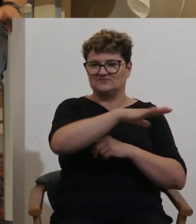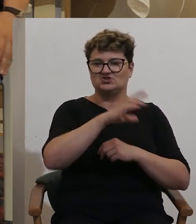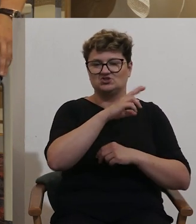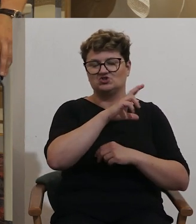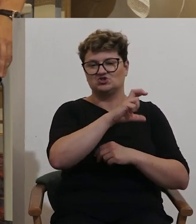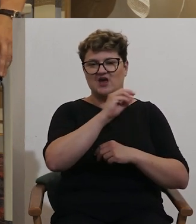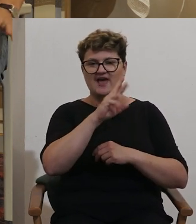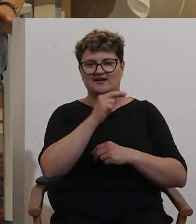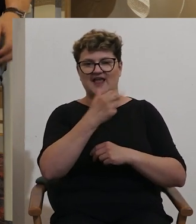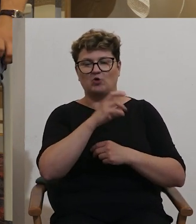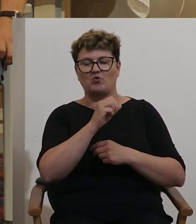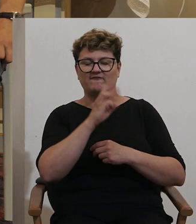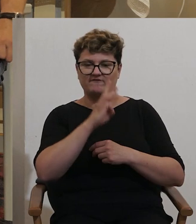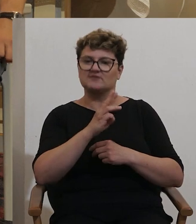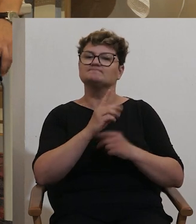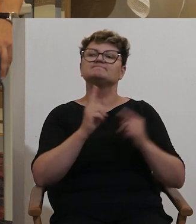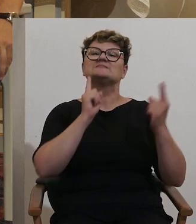doszło do spotkania z patrolem